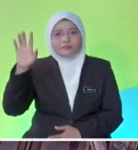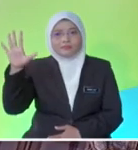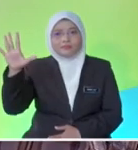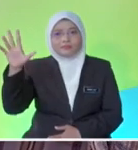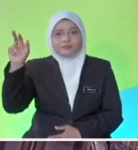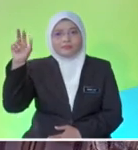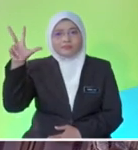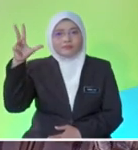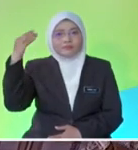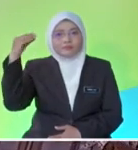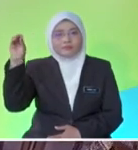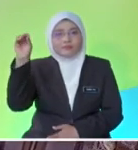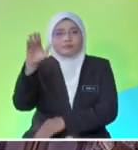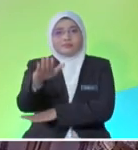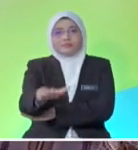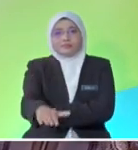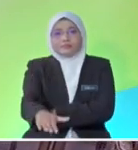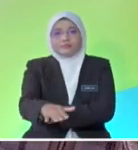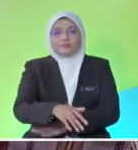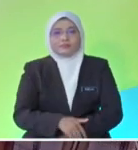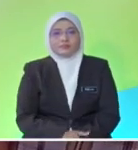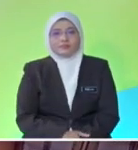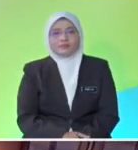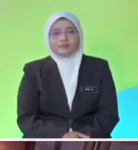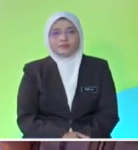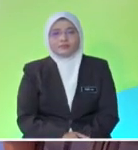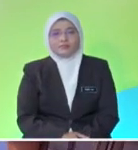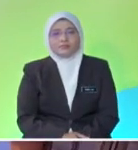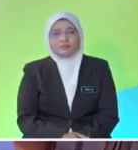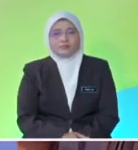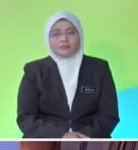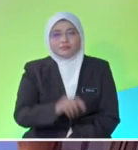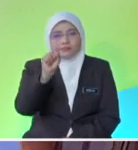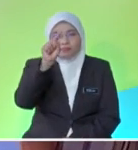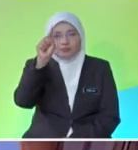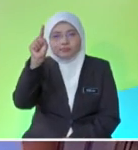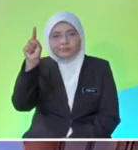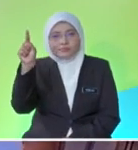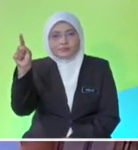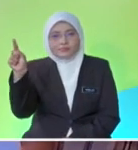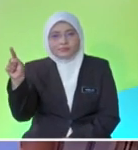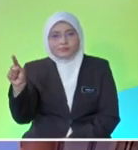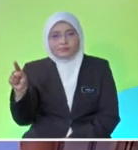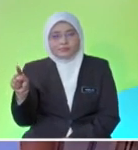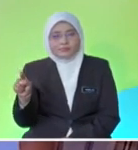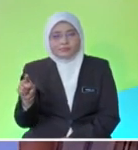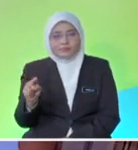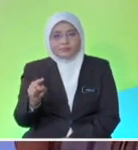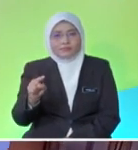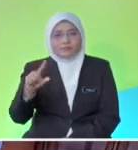cari. Okey, saya dah sampai 5. Lama. Dan saya perlu cari 30 minit.